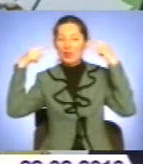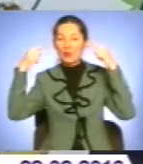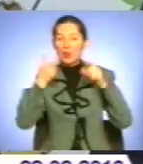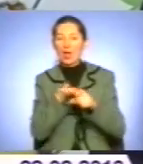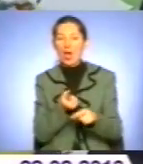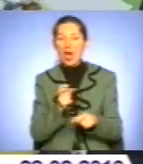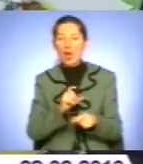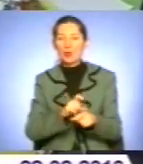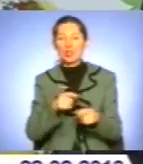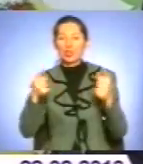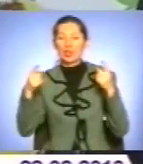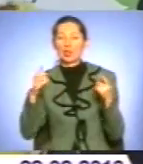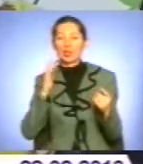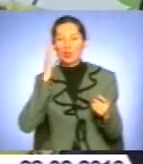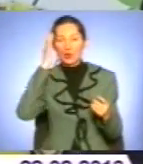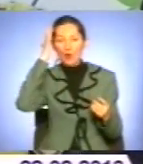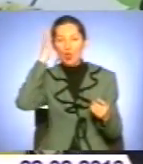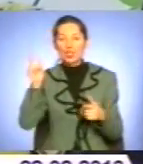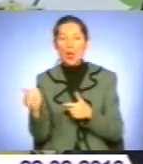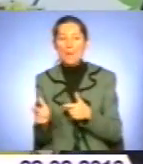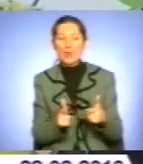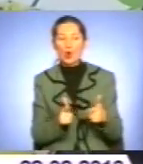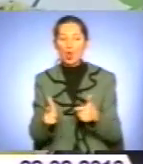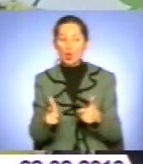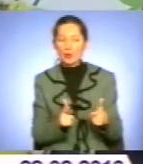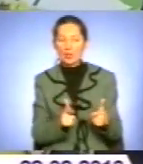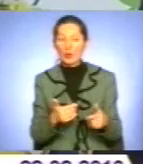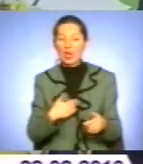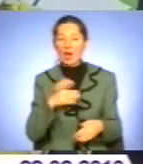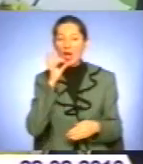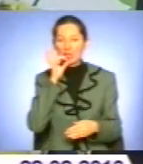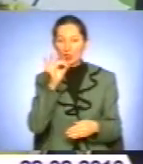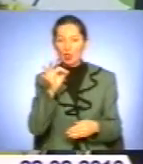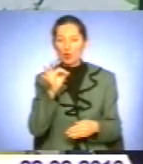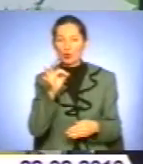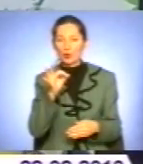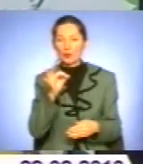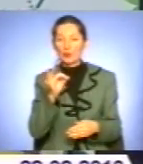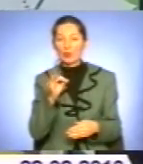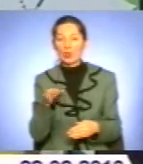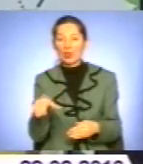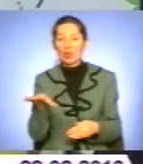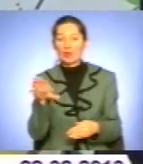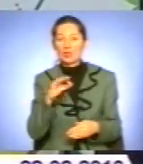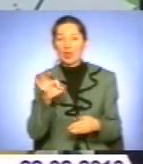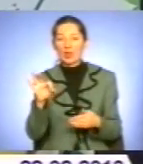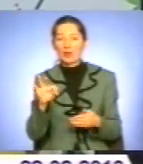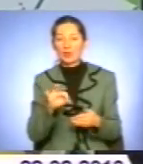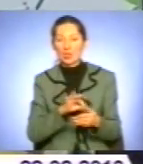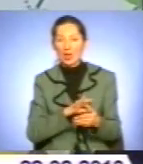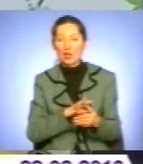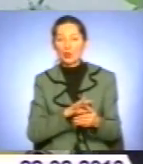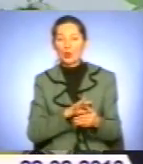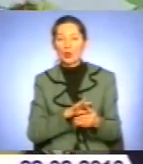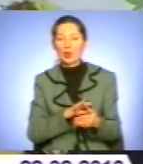більш творчо підготовленими, і я скажу все відразу, доразу, все з